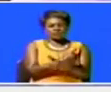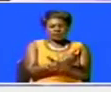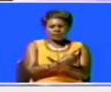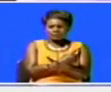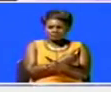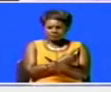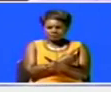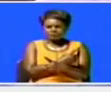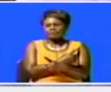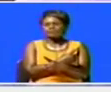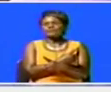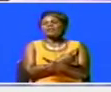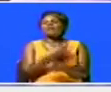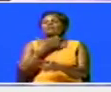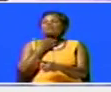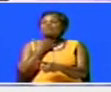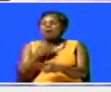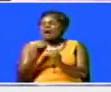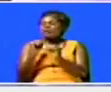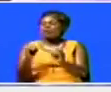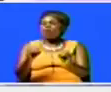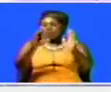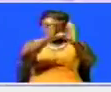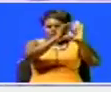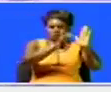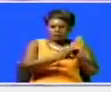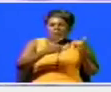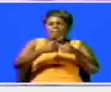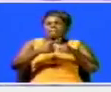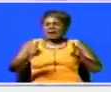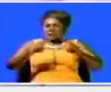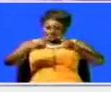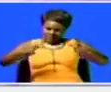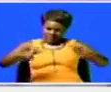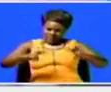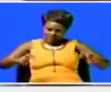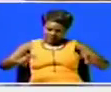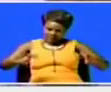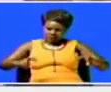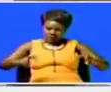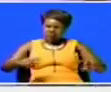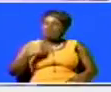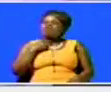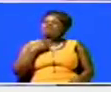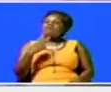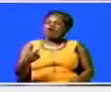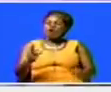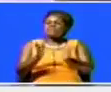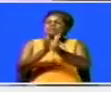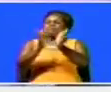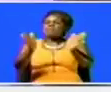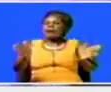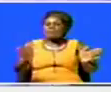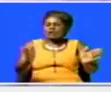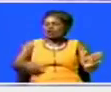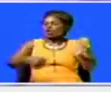kimaslahi tusiutake mchakato wa katiba mpya. Lakini utafiti huu wa sauti za wananchi